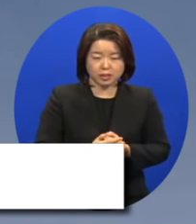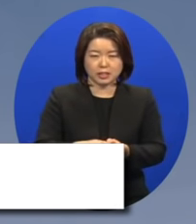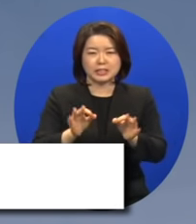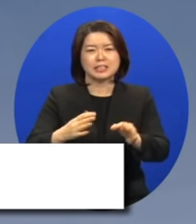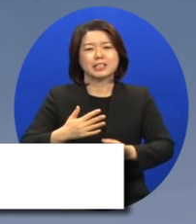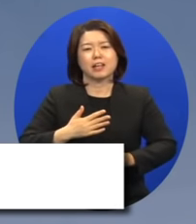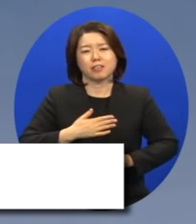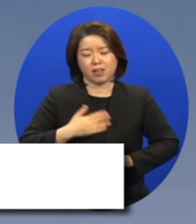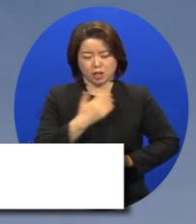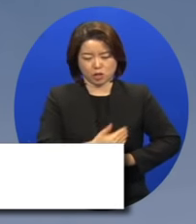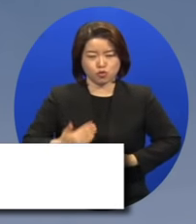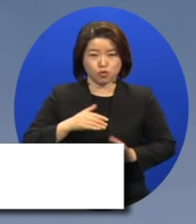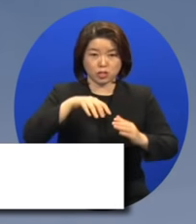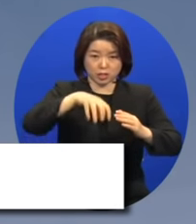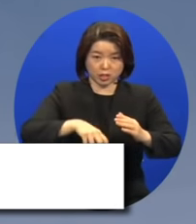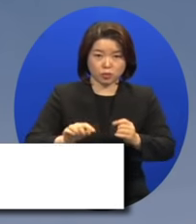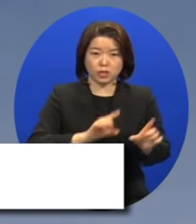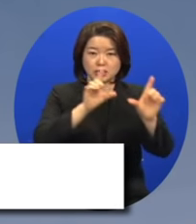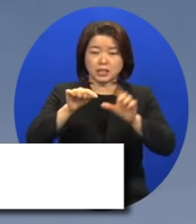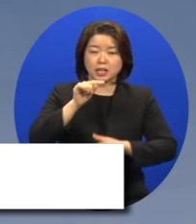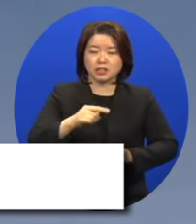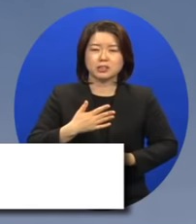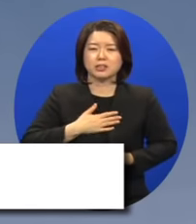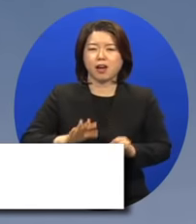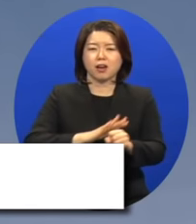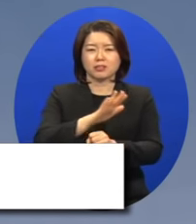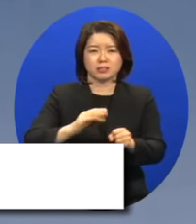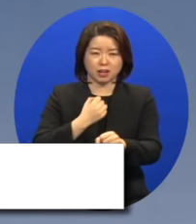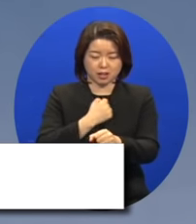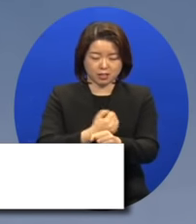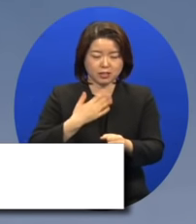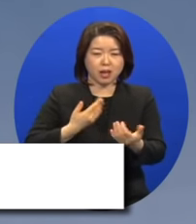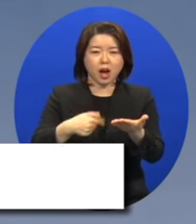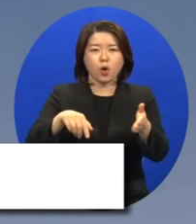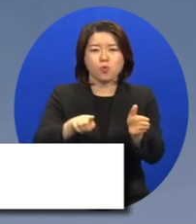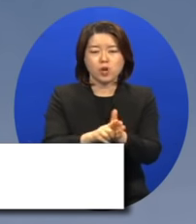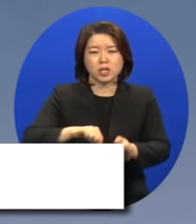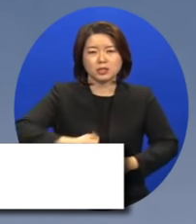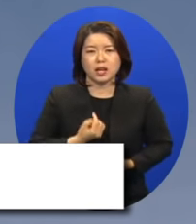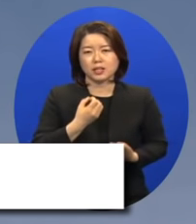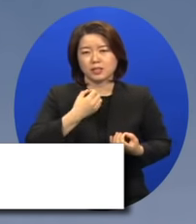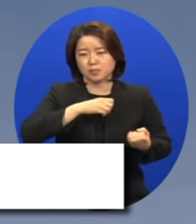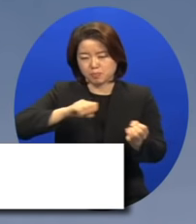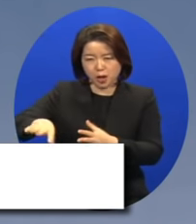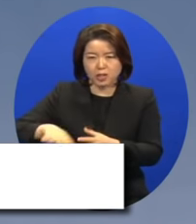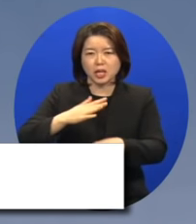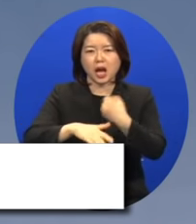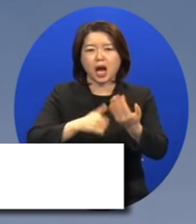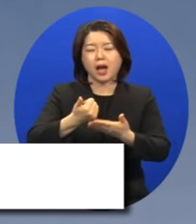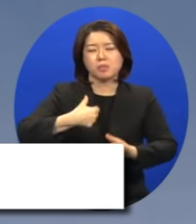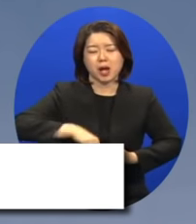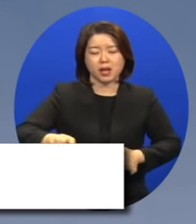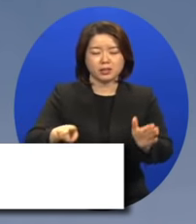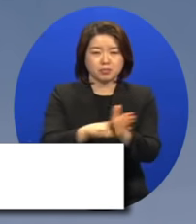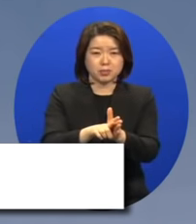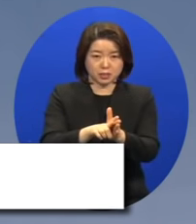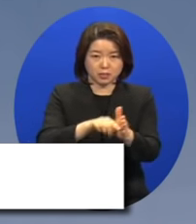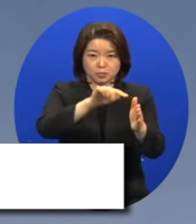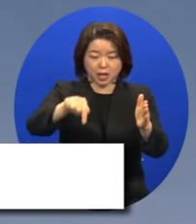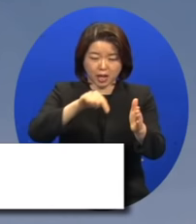.""내가지금 육신으로사는삶은 나를